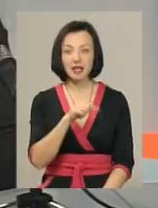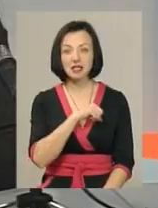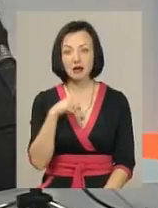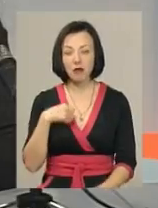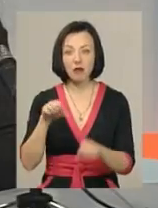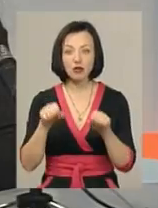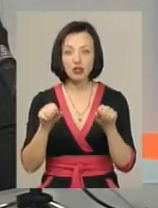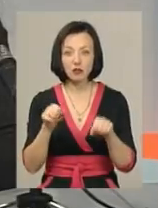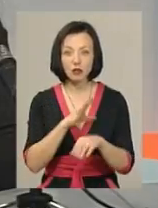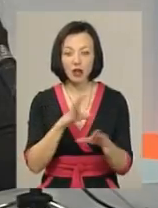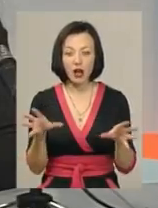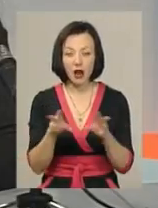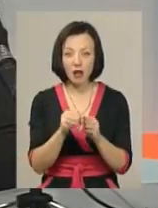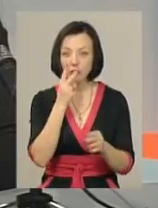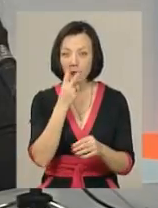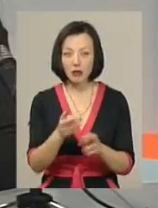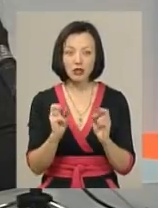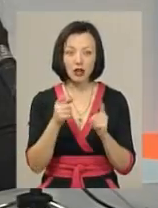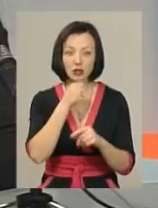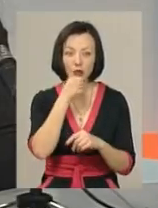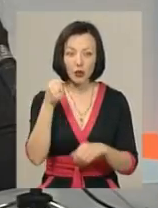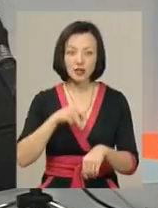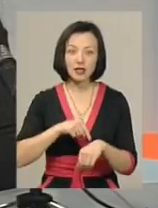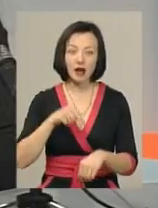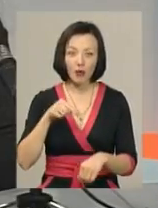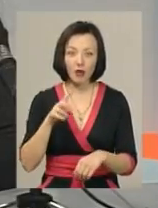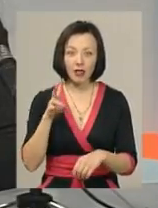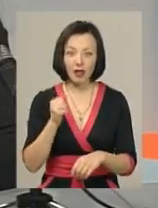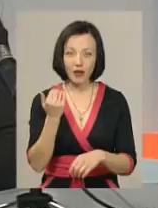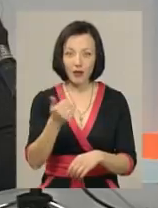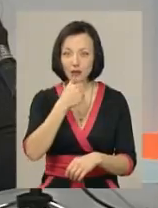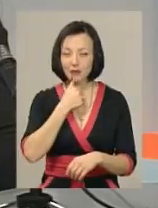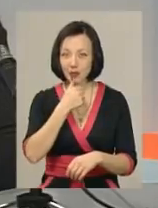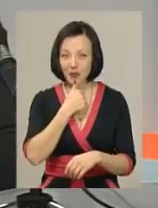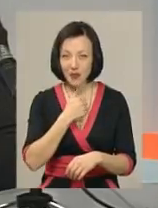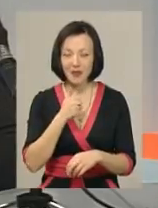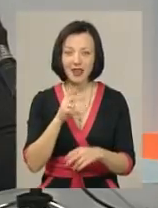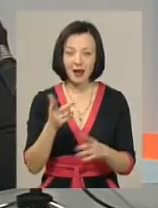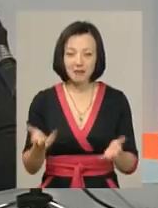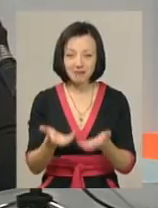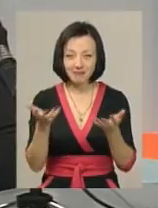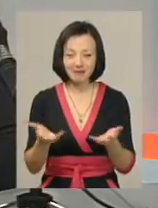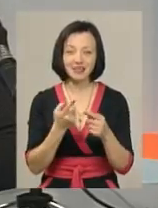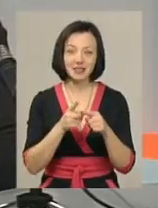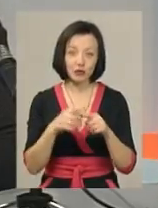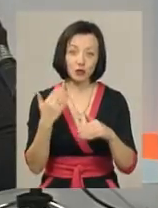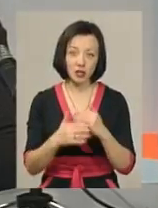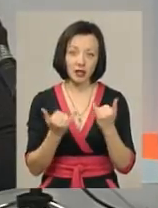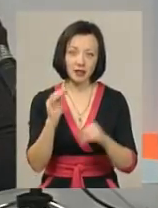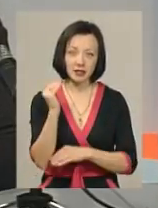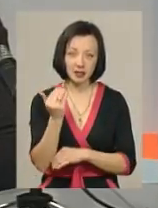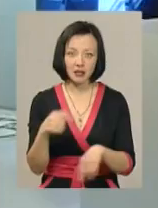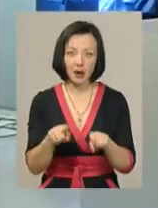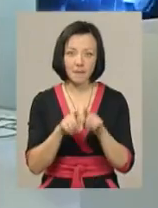от можливість бути разом І вона бачить як дорослі реагують на його спроби як вони його підбадьорюють і це вже для дитини теж